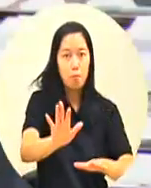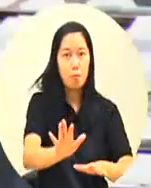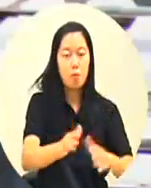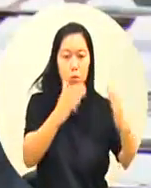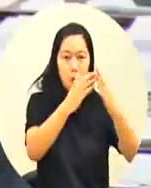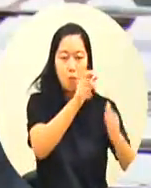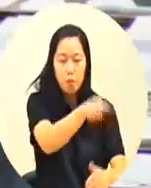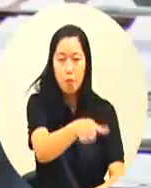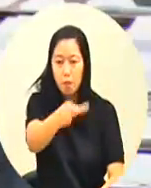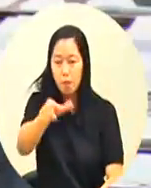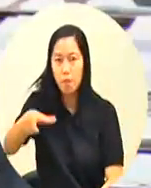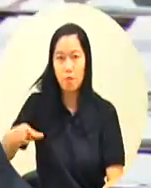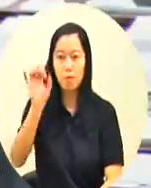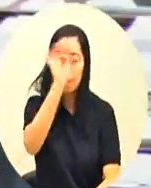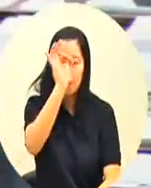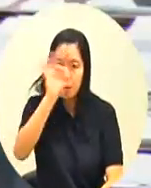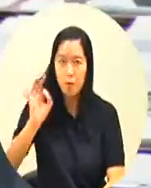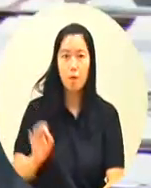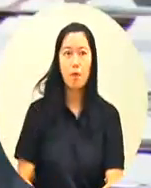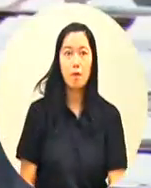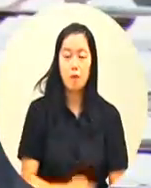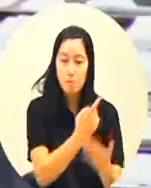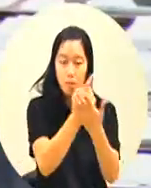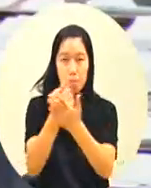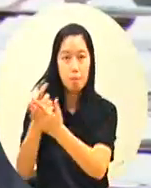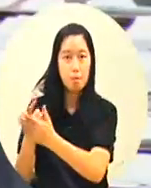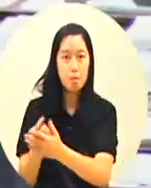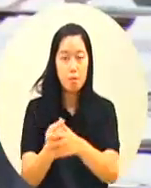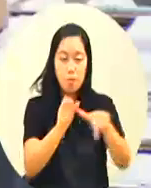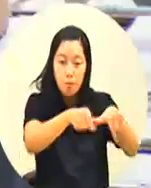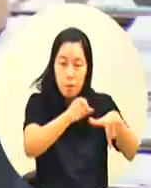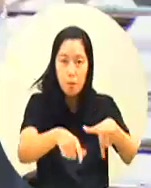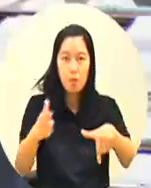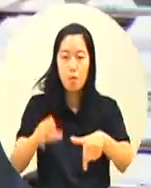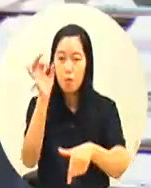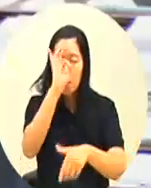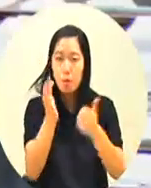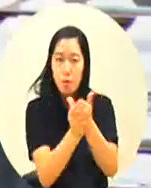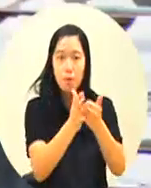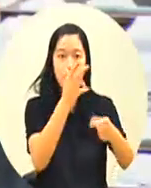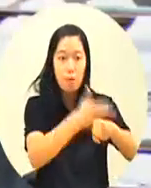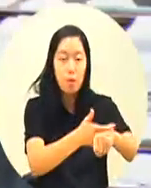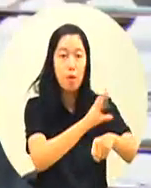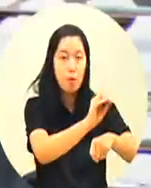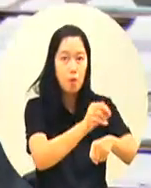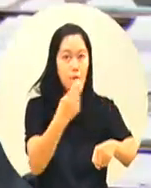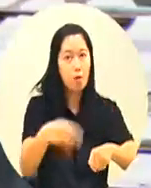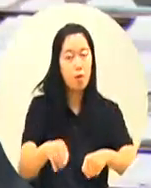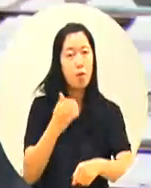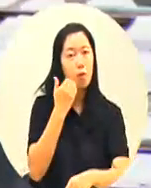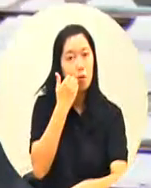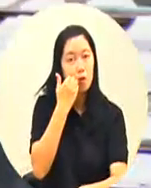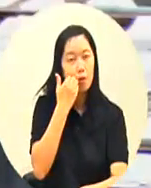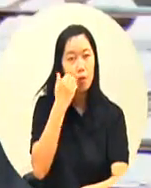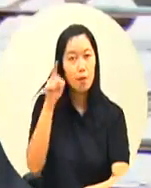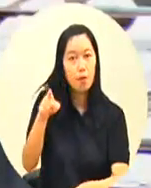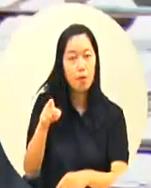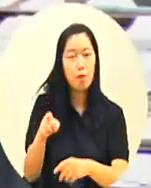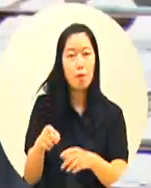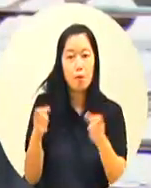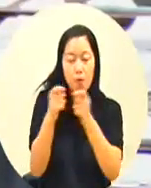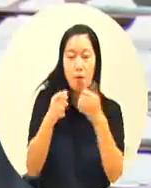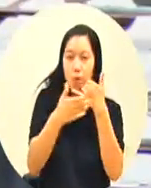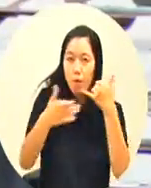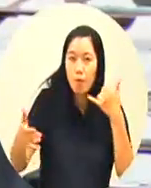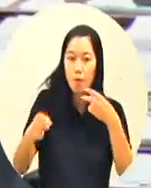看，然后呢，每一家产业它的东西能不能找到技术，然后呢，这个技术如果原来在临海工业区，就